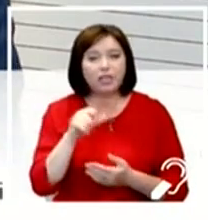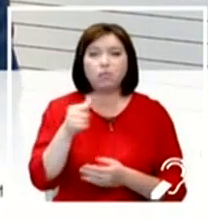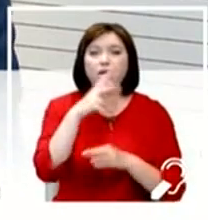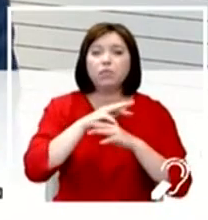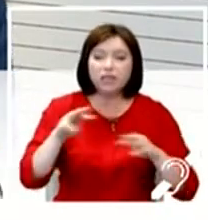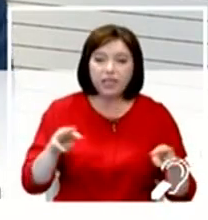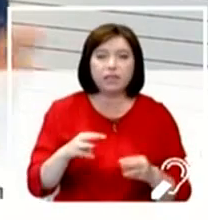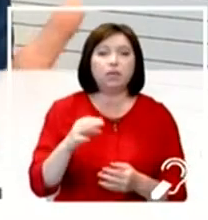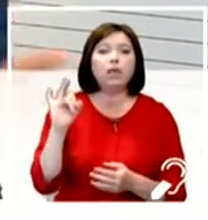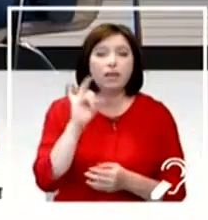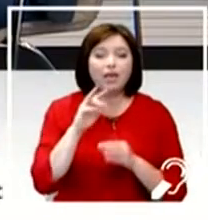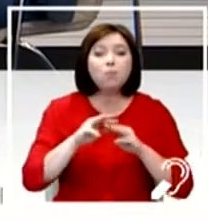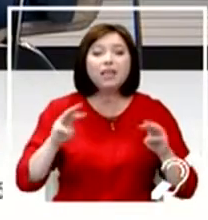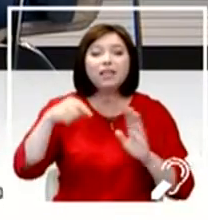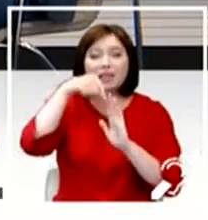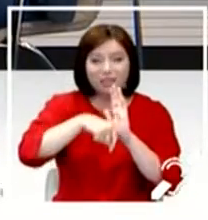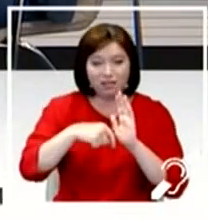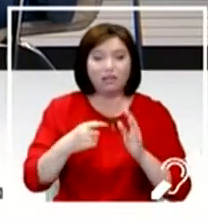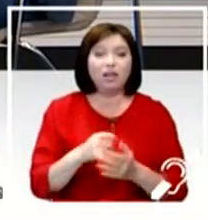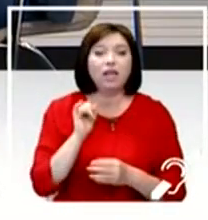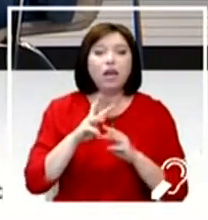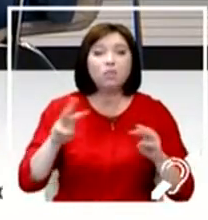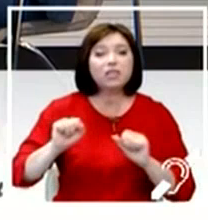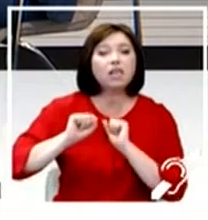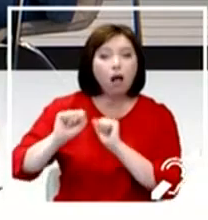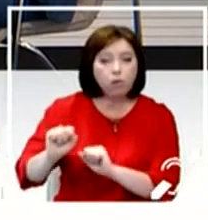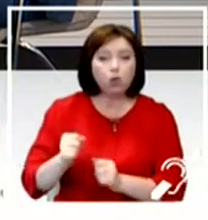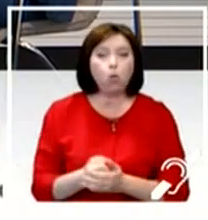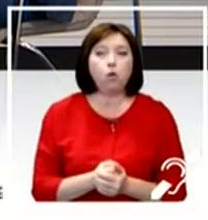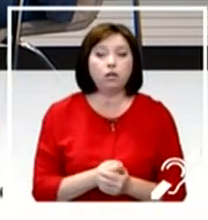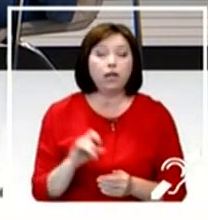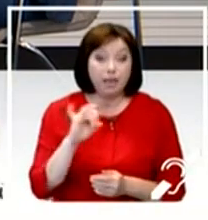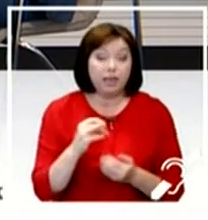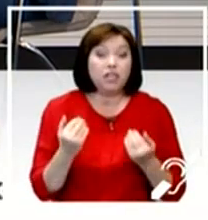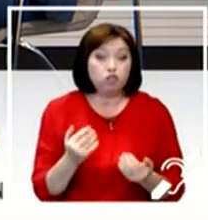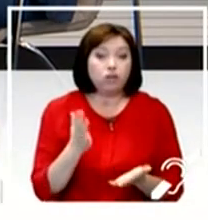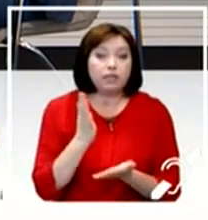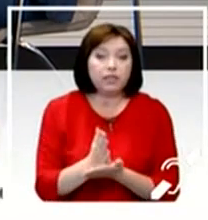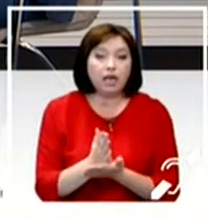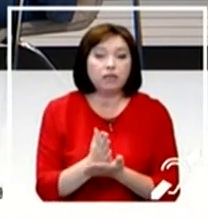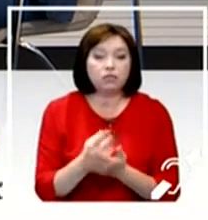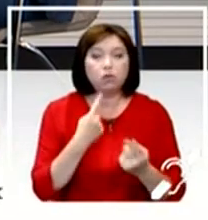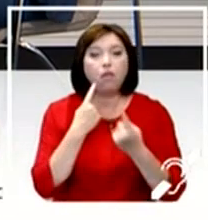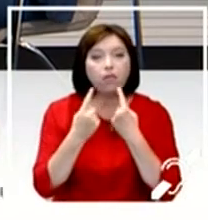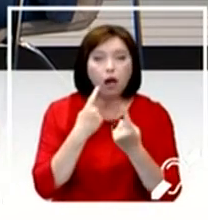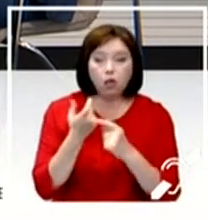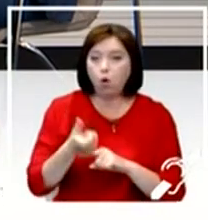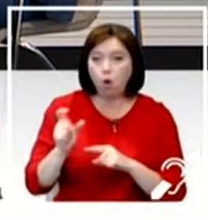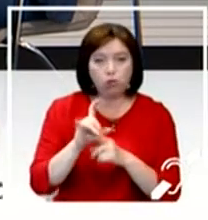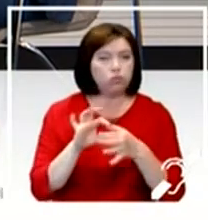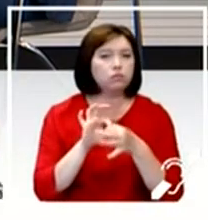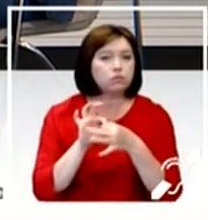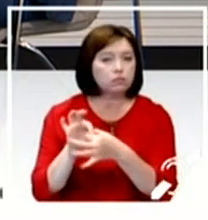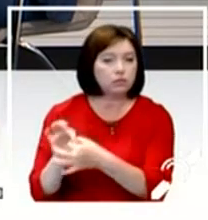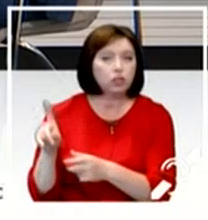ministru și cu miniștrii din cabinet și cu Ministerul Apărării și în acest moment există un dialog foarte activ